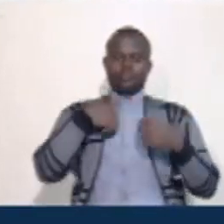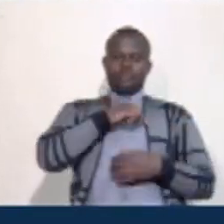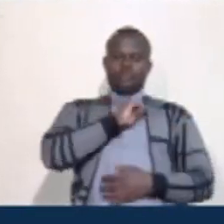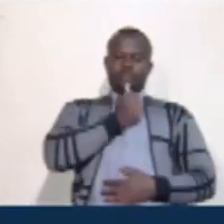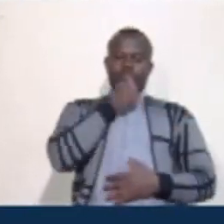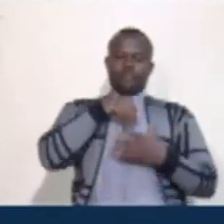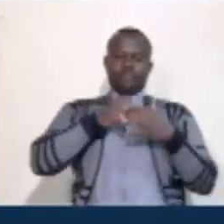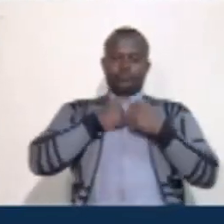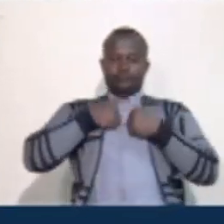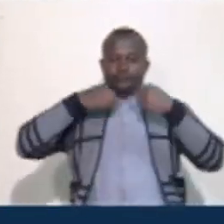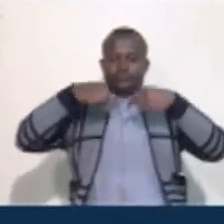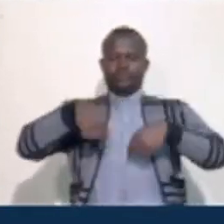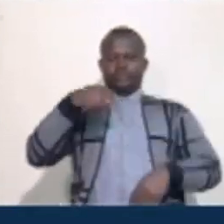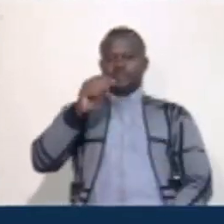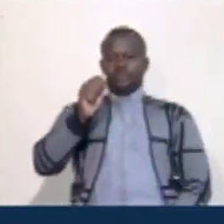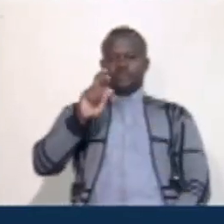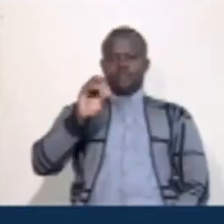iwacu hano mu Rwanda, hano Karongi.